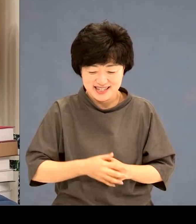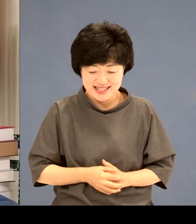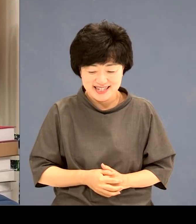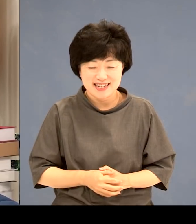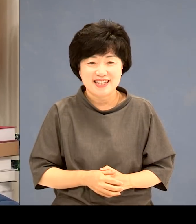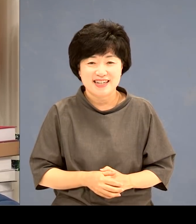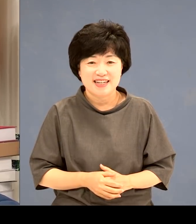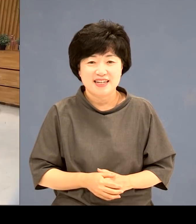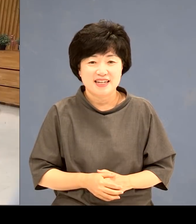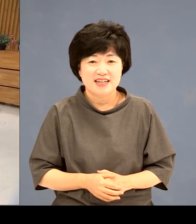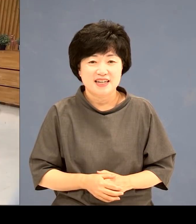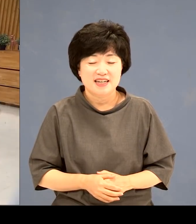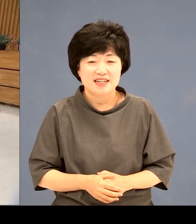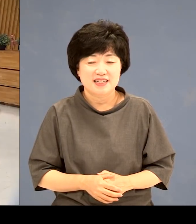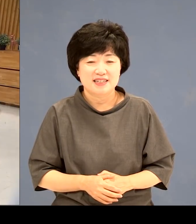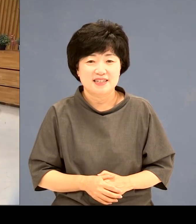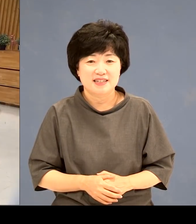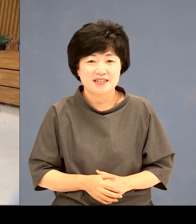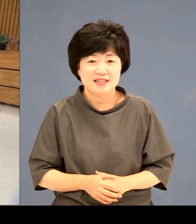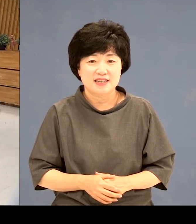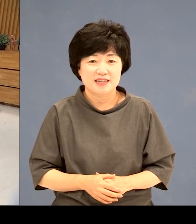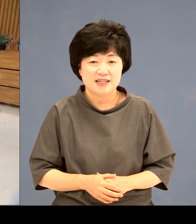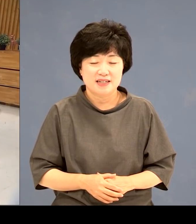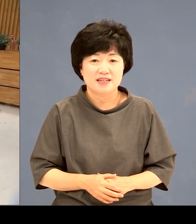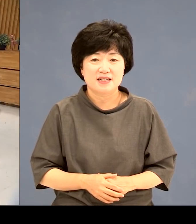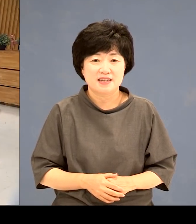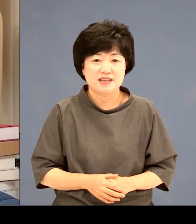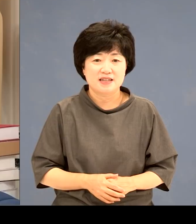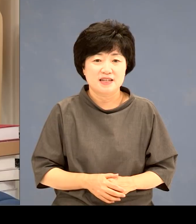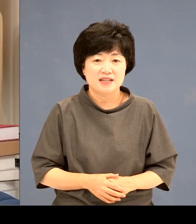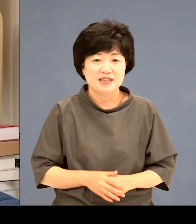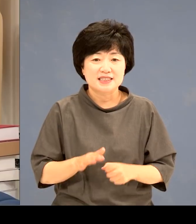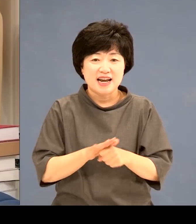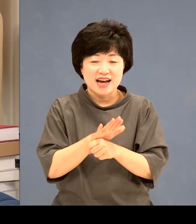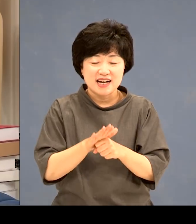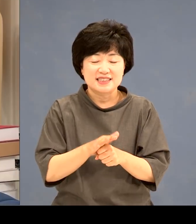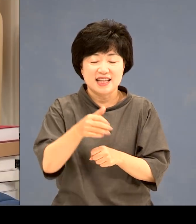아유 울면 안 되는데. 아니 괜찮습니다. 예.